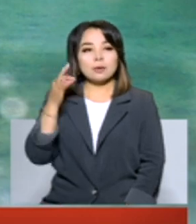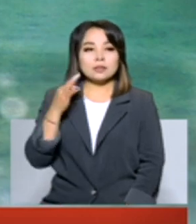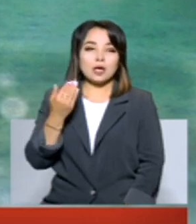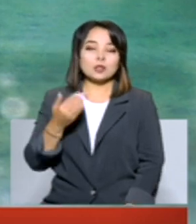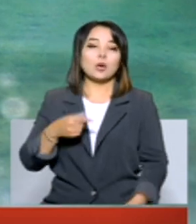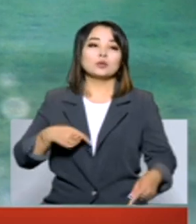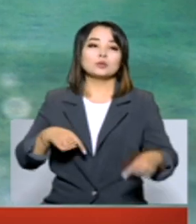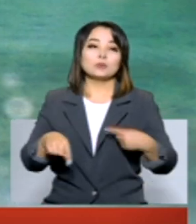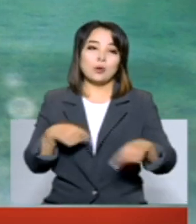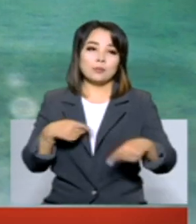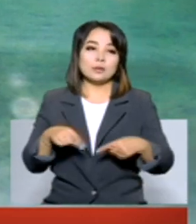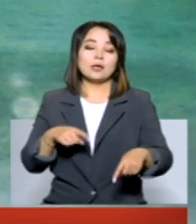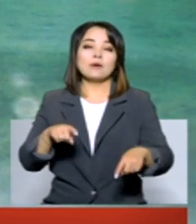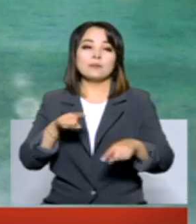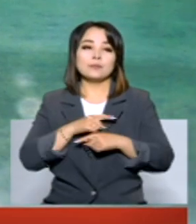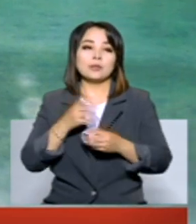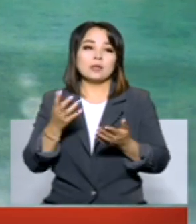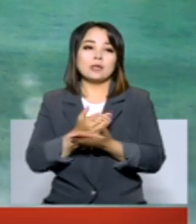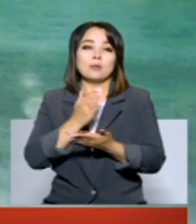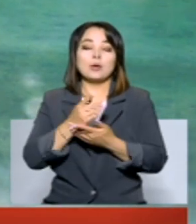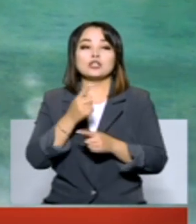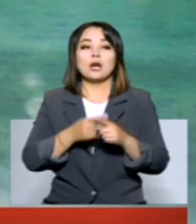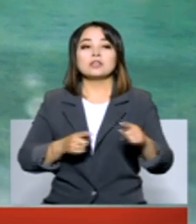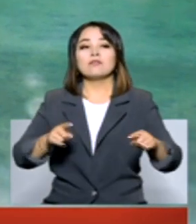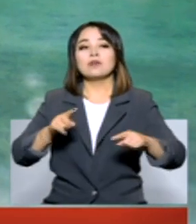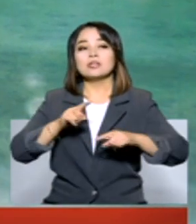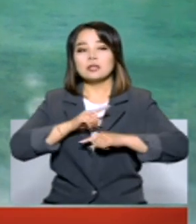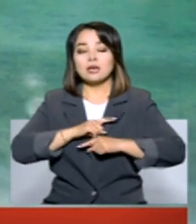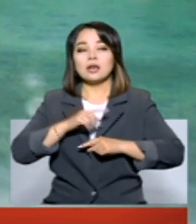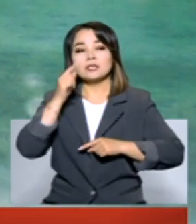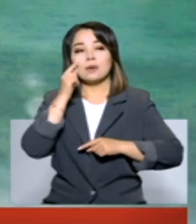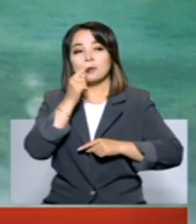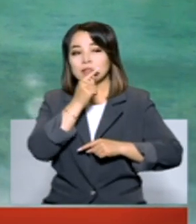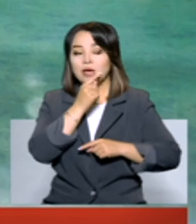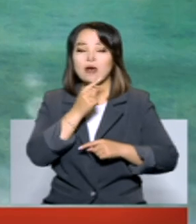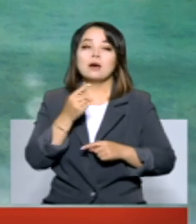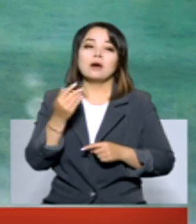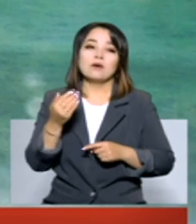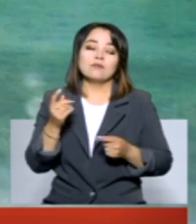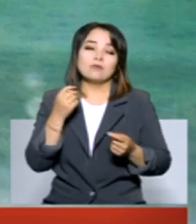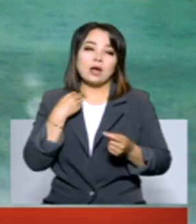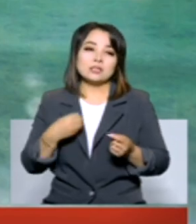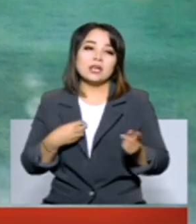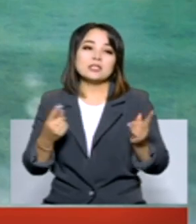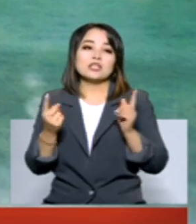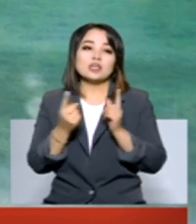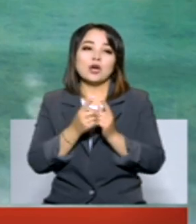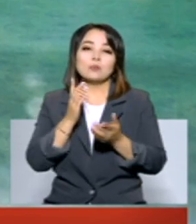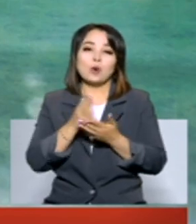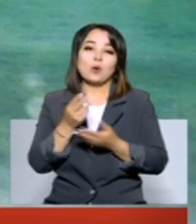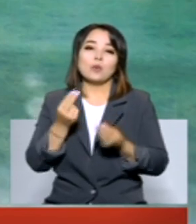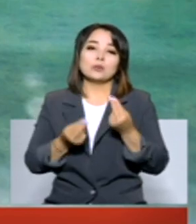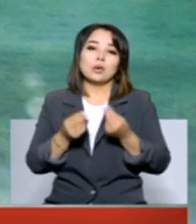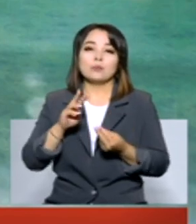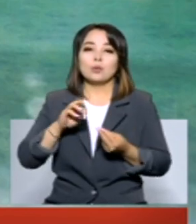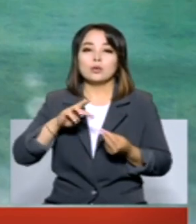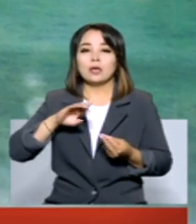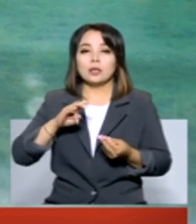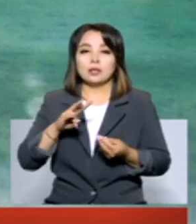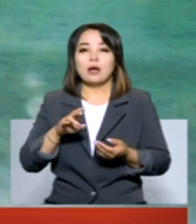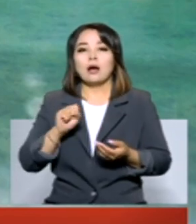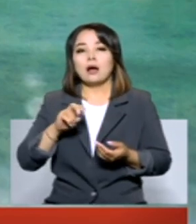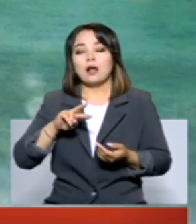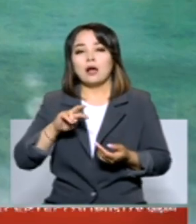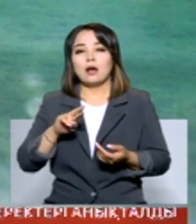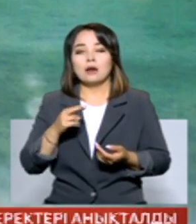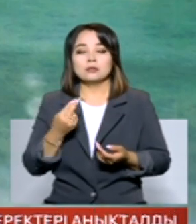Германиядағы доп додасы мәреге жақындады. Бүгін жартылай финалда Испания мен Франция құрамалары кездеседі. Ойын Мюнхен қаласындағы